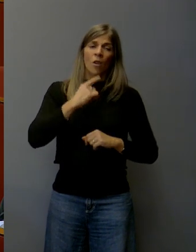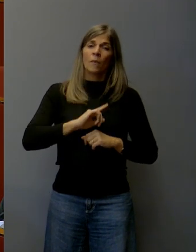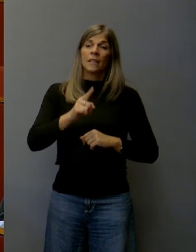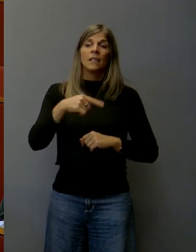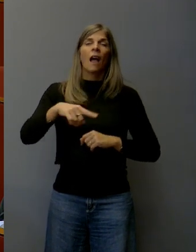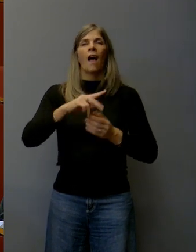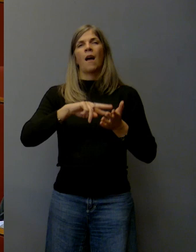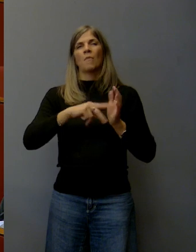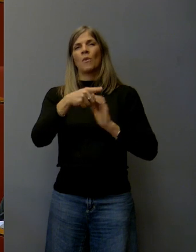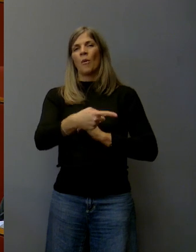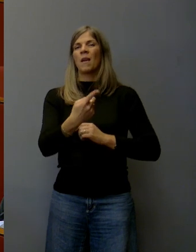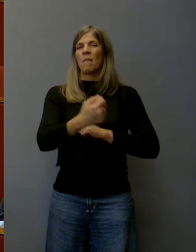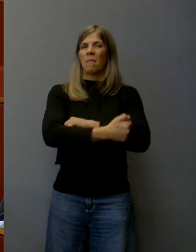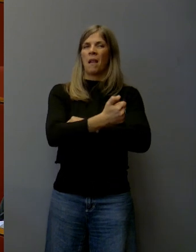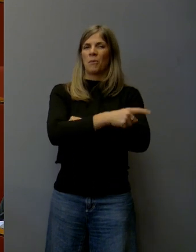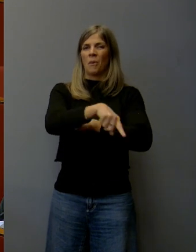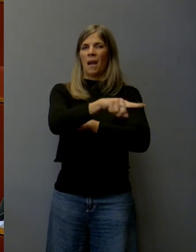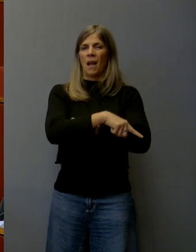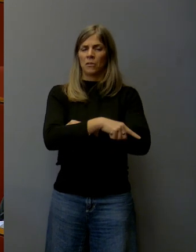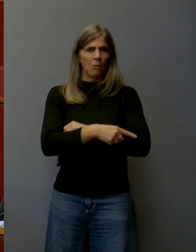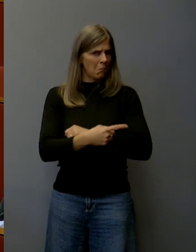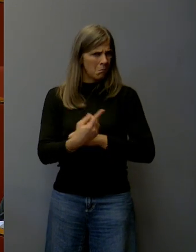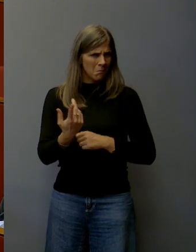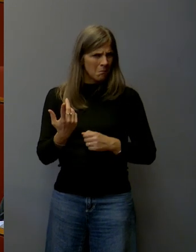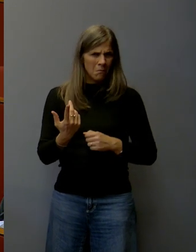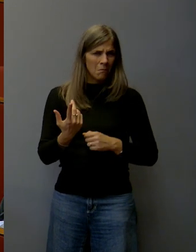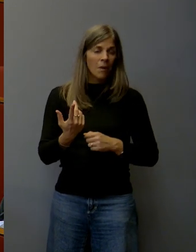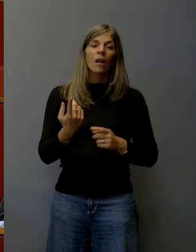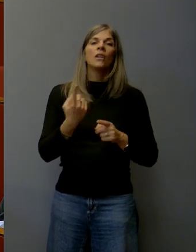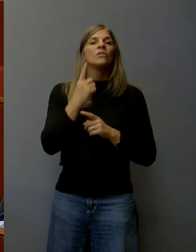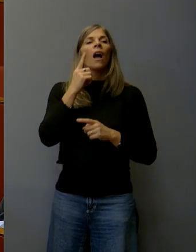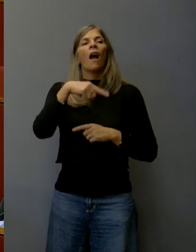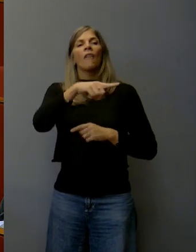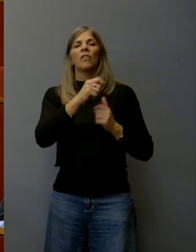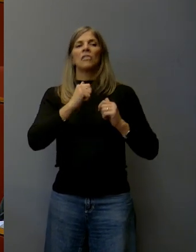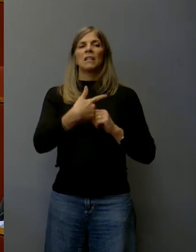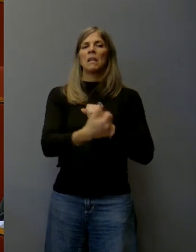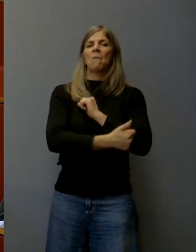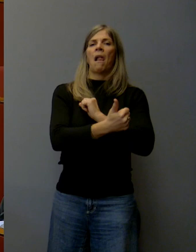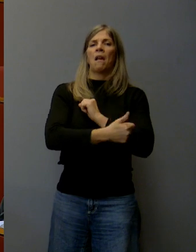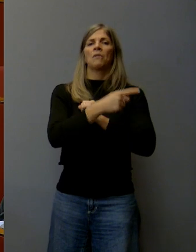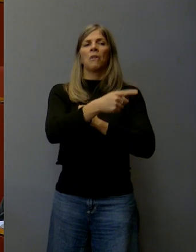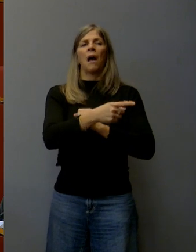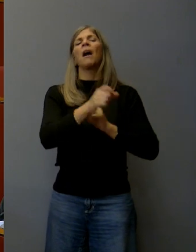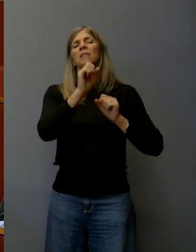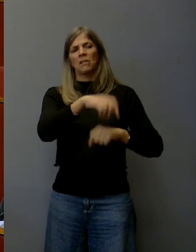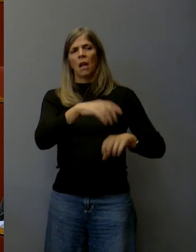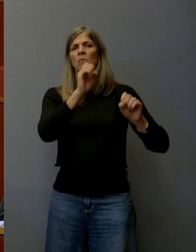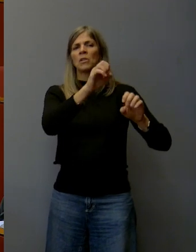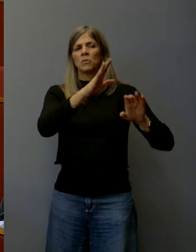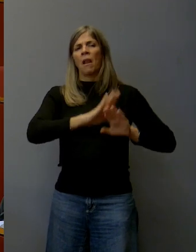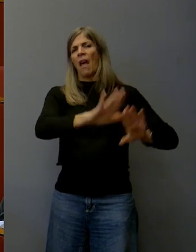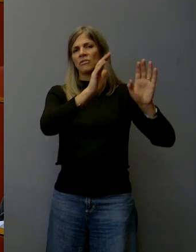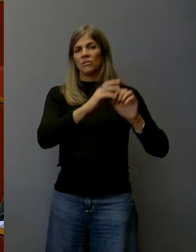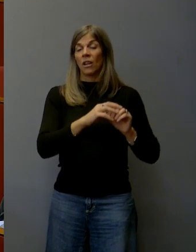perché non è quello non è che si può dire ai cittadini visto che siete maleducati potete anche morirci in mezzo alla spazzatura